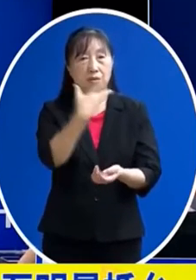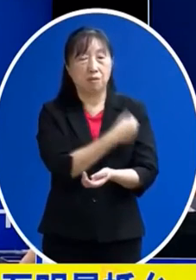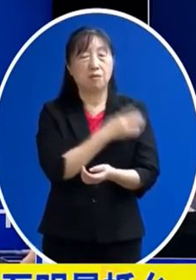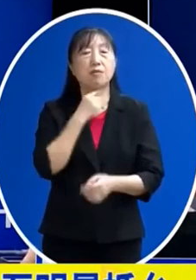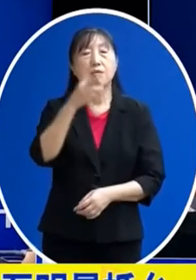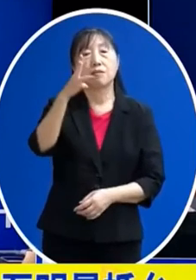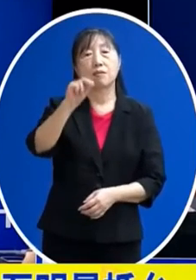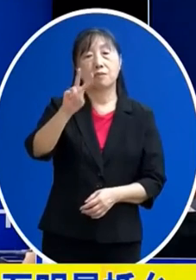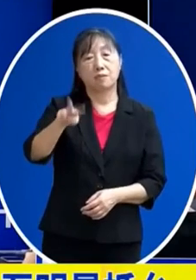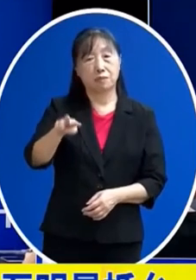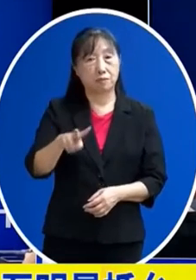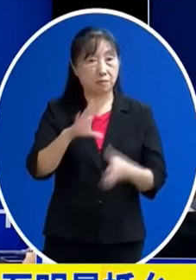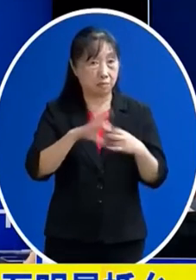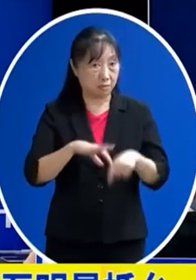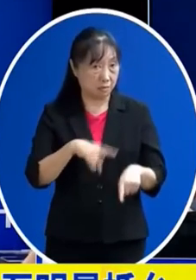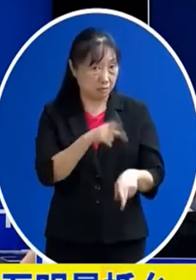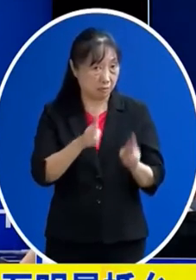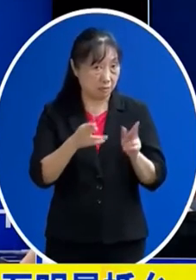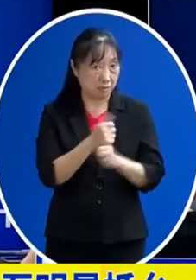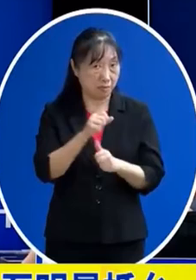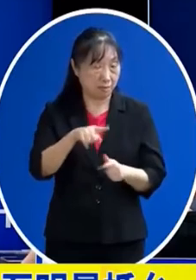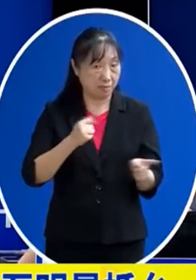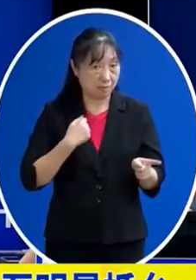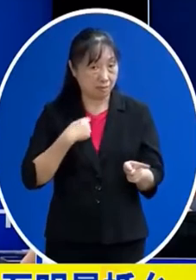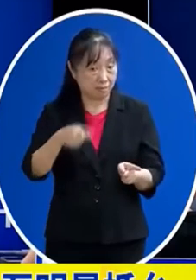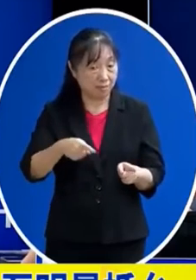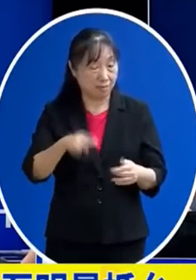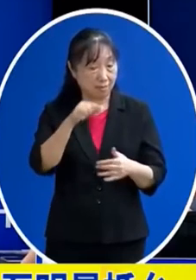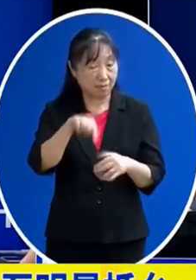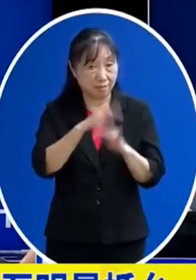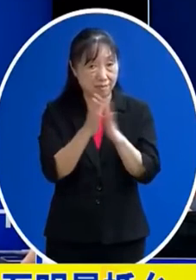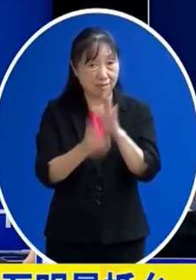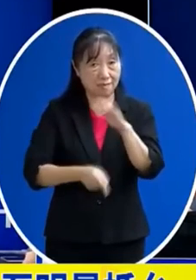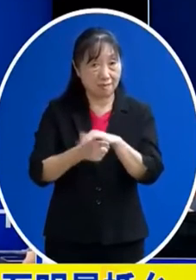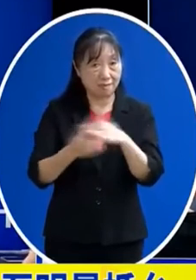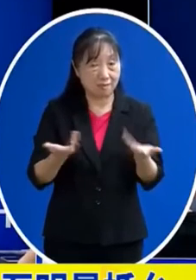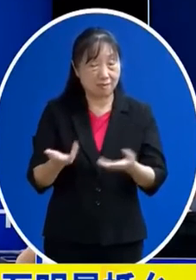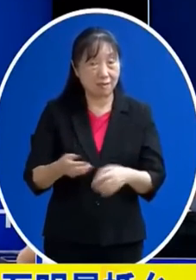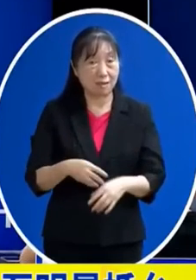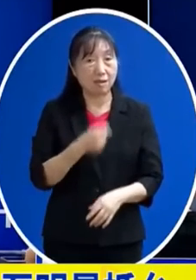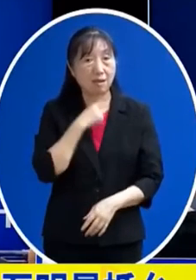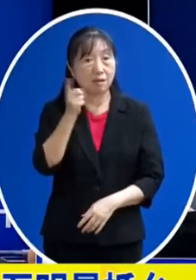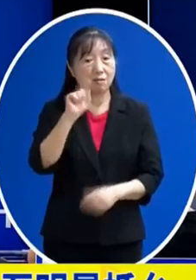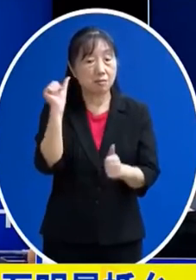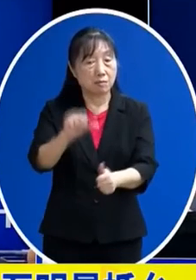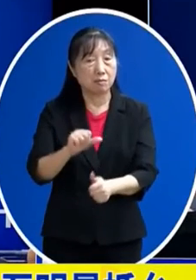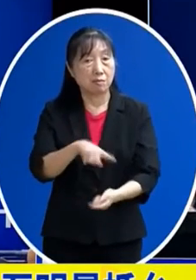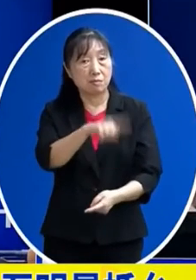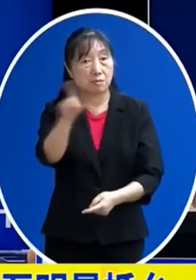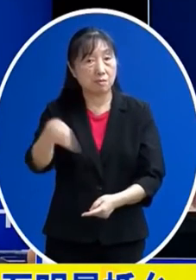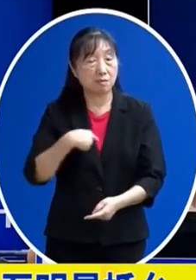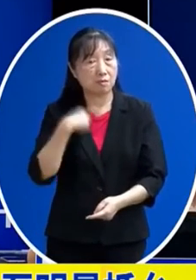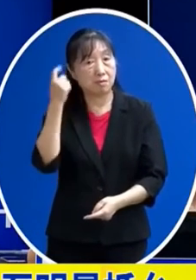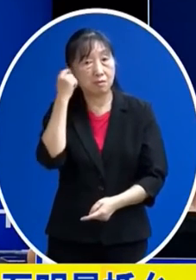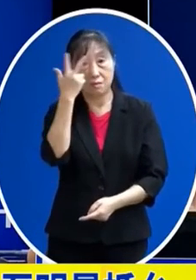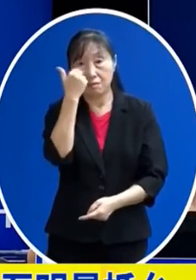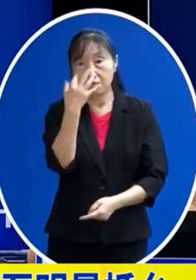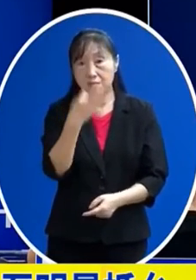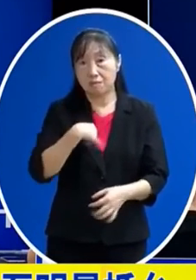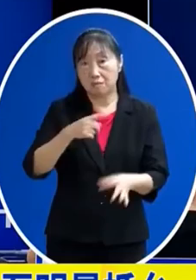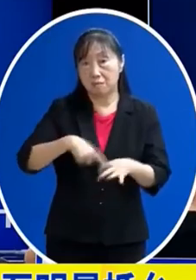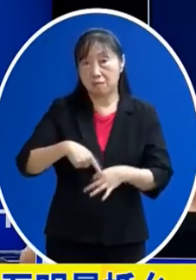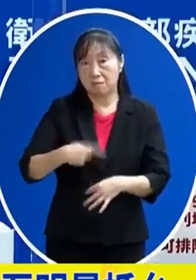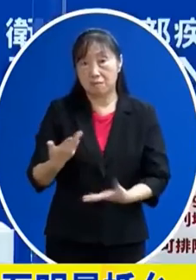32000。请问指挥中心目前有掌握到这些违法的事实吗？要如何杜绝这些想趁火打劫的人来贩卖这些疫